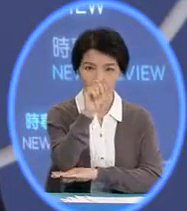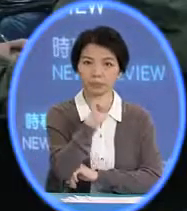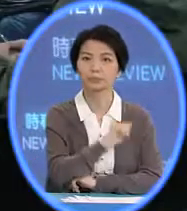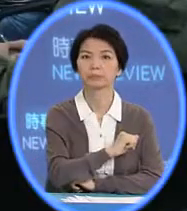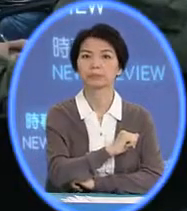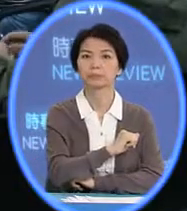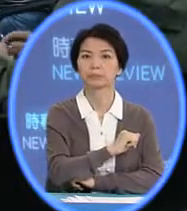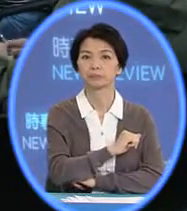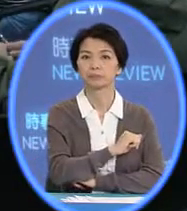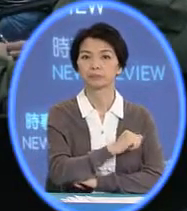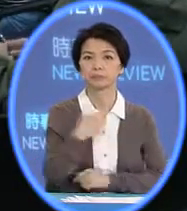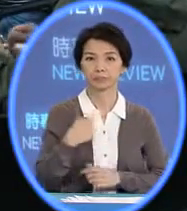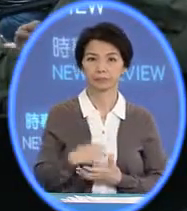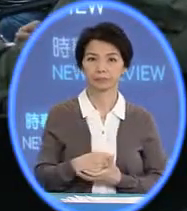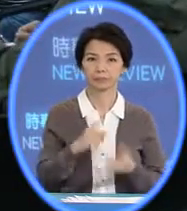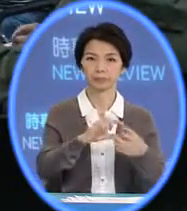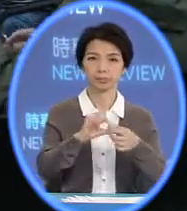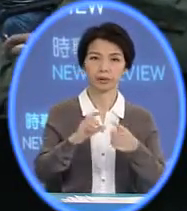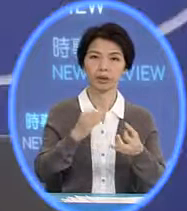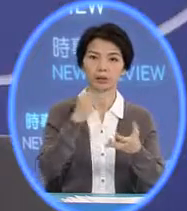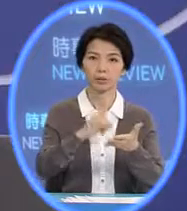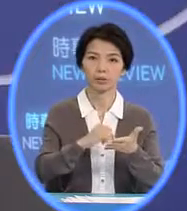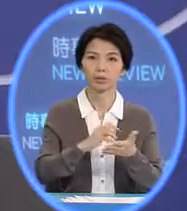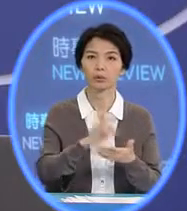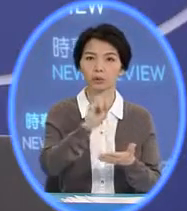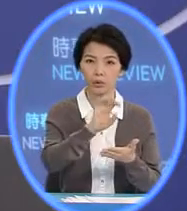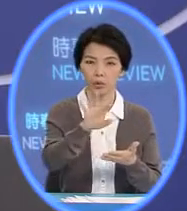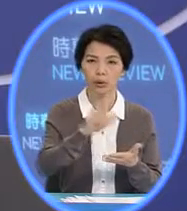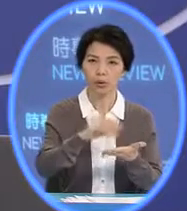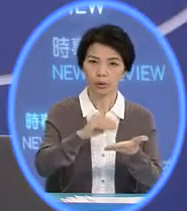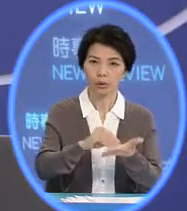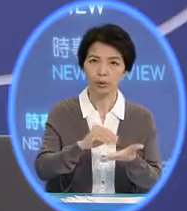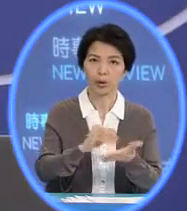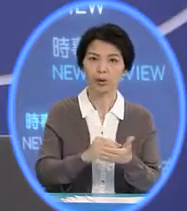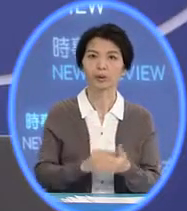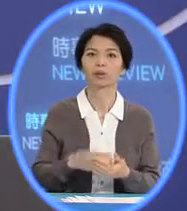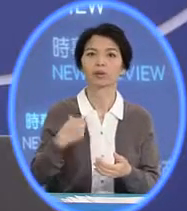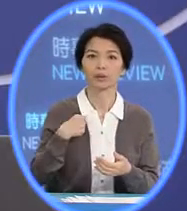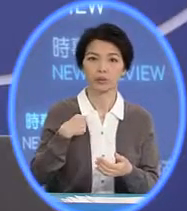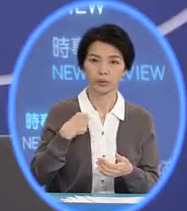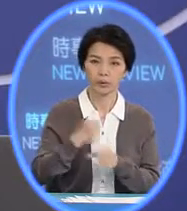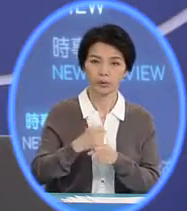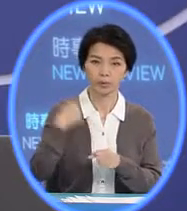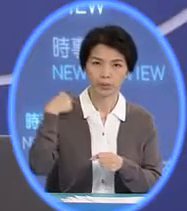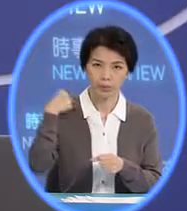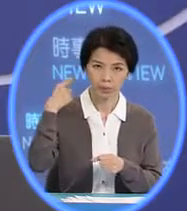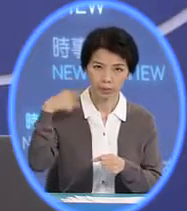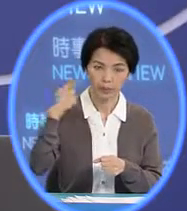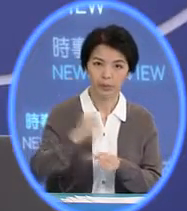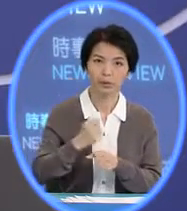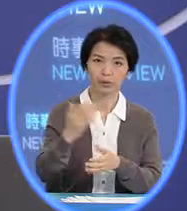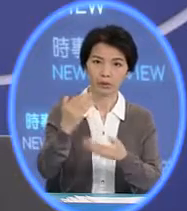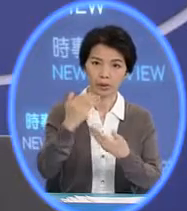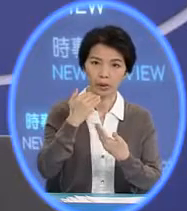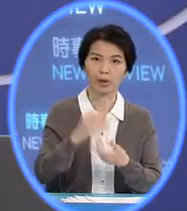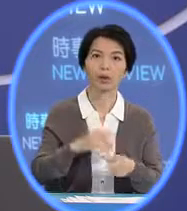之。 国务院关税税则委员会发出公告，决定对原产自美国大约600亿美元的进口商品加